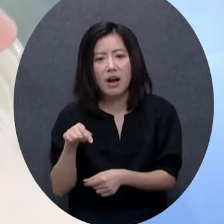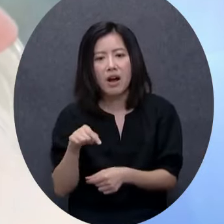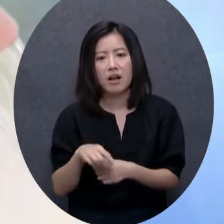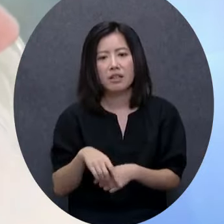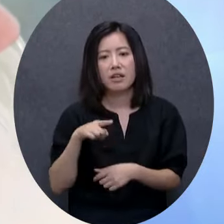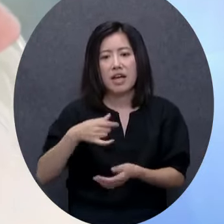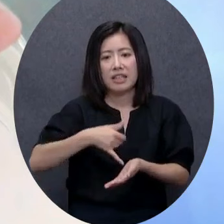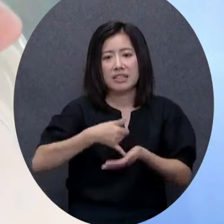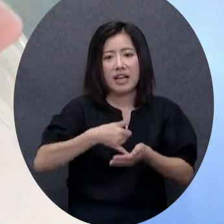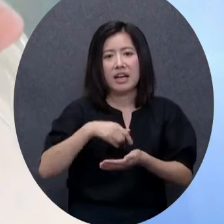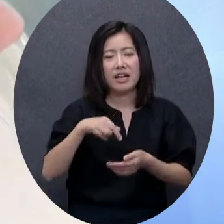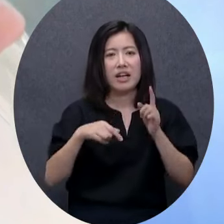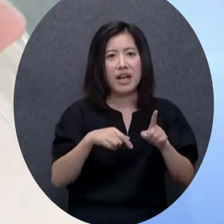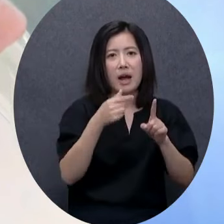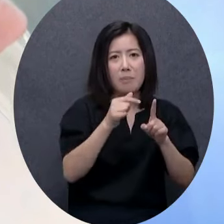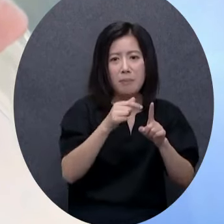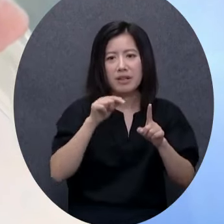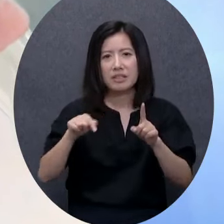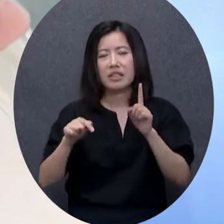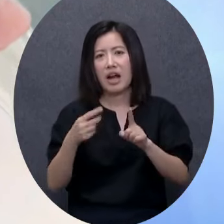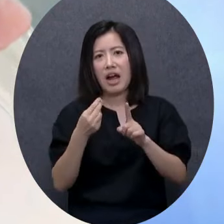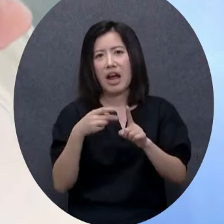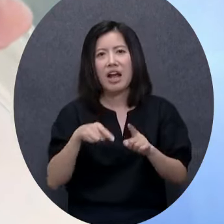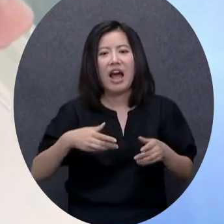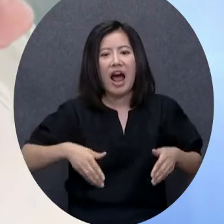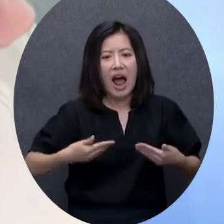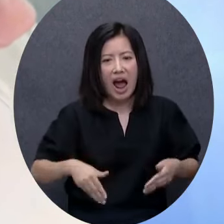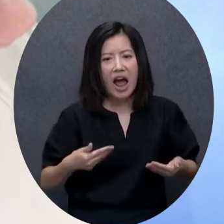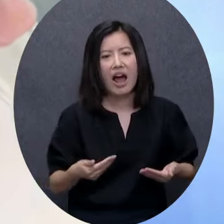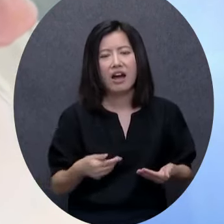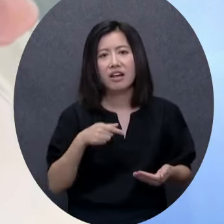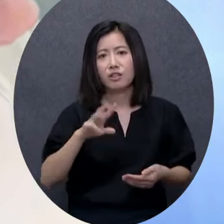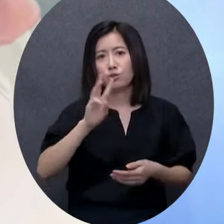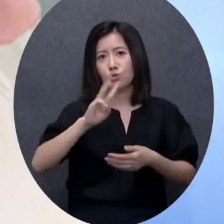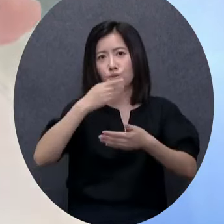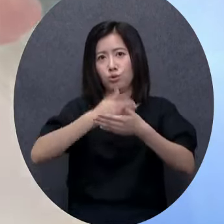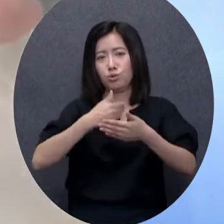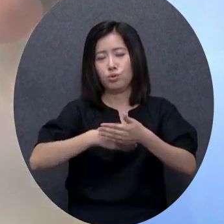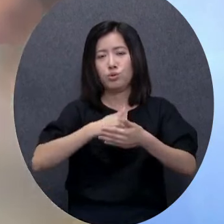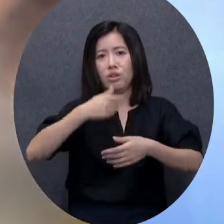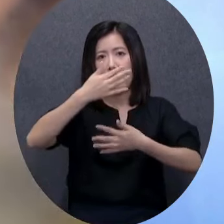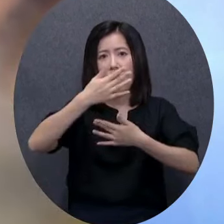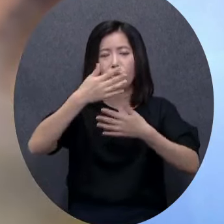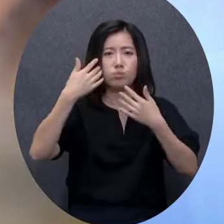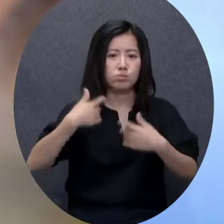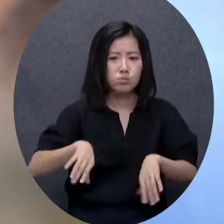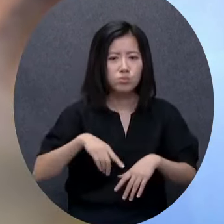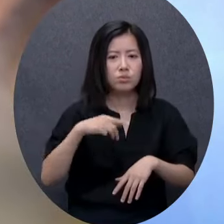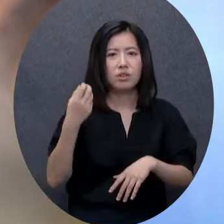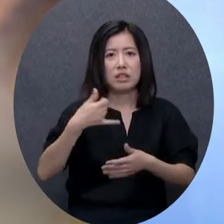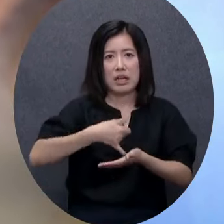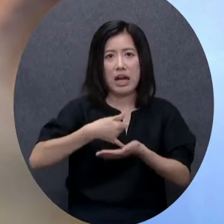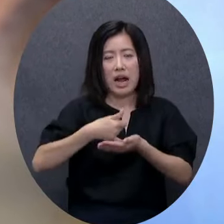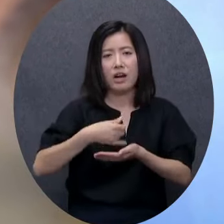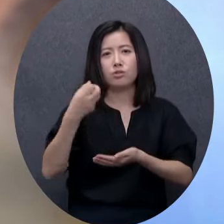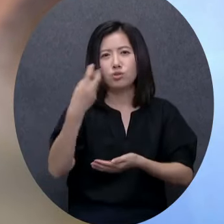本身個體重都係得110幾克或者120幾克，咁喺收水期之後咧，大概佢個體重